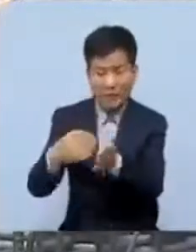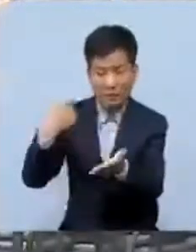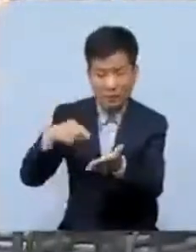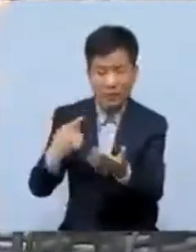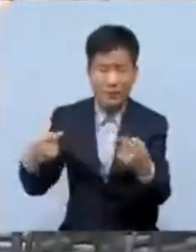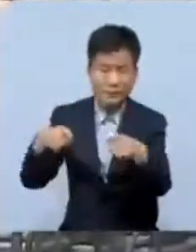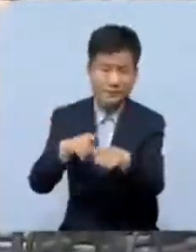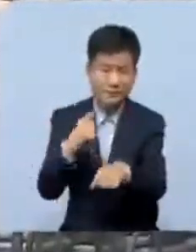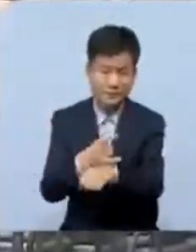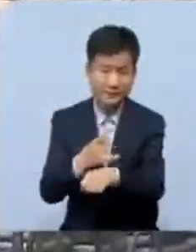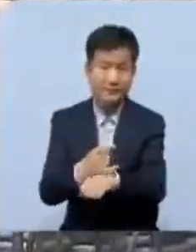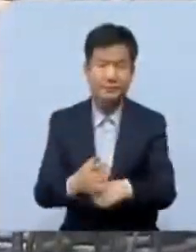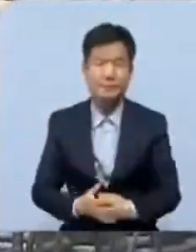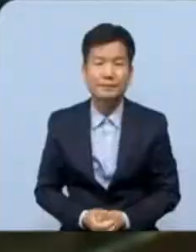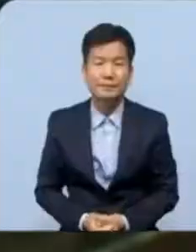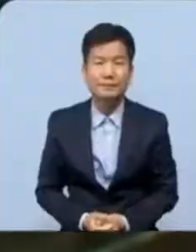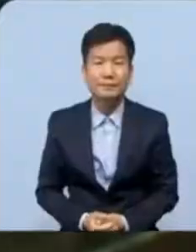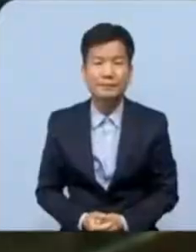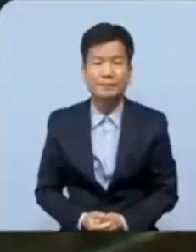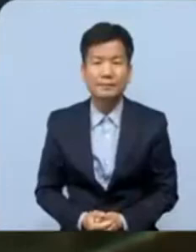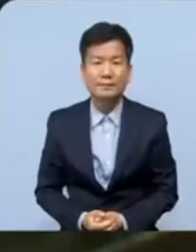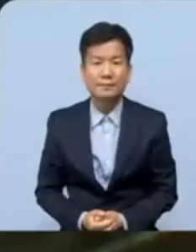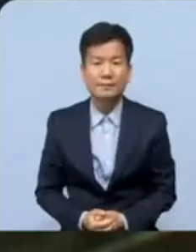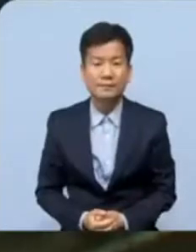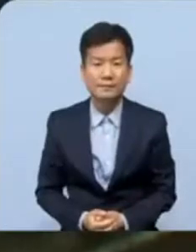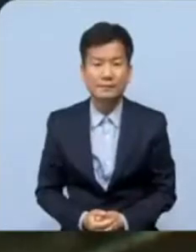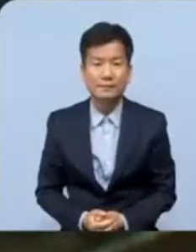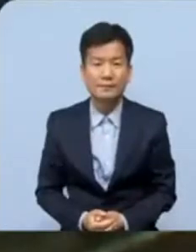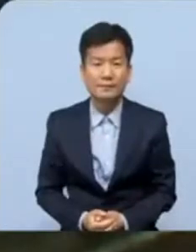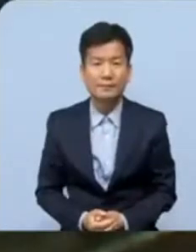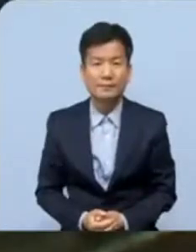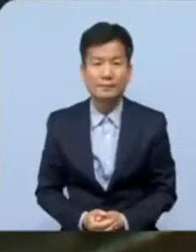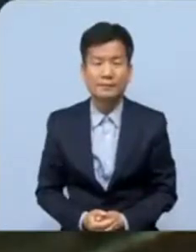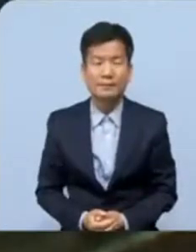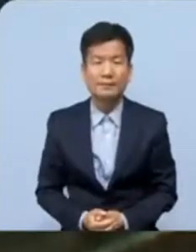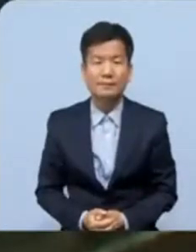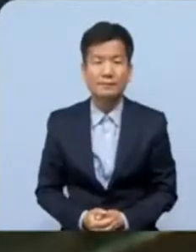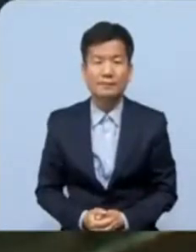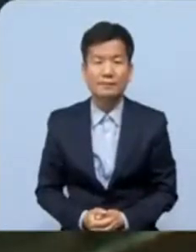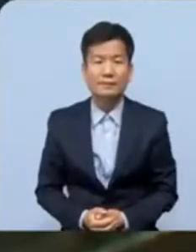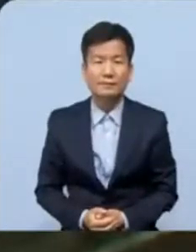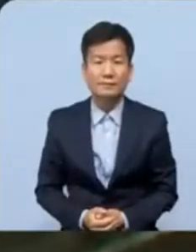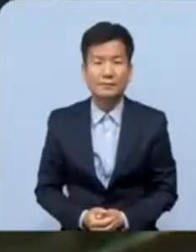예방 교육도 함께 진행할 예정입니다. KBS 뉴스 정진규입니다.